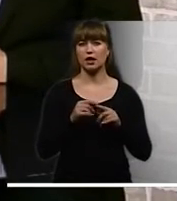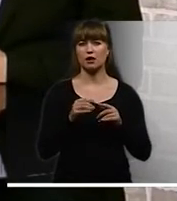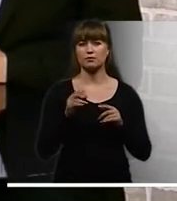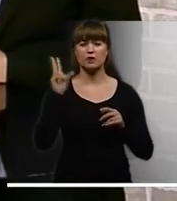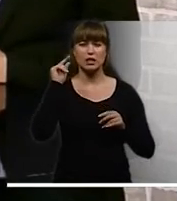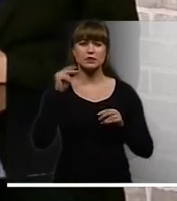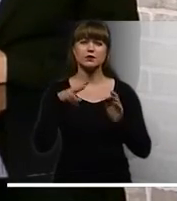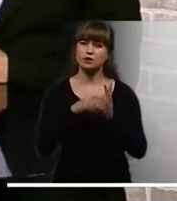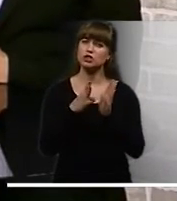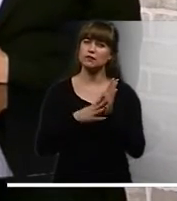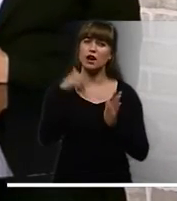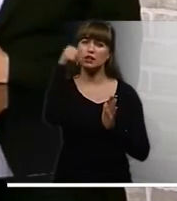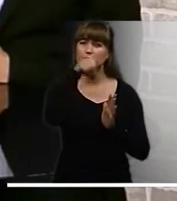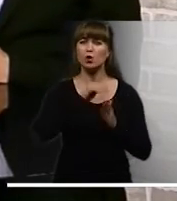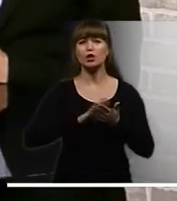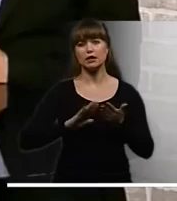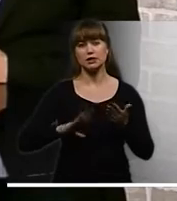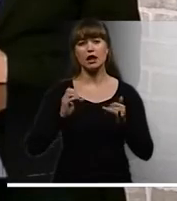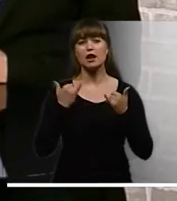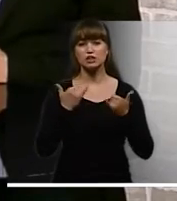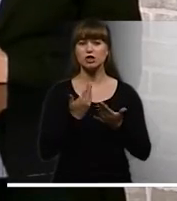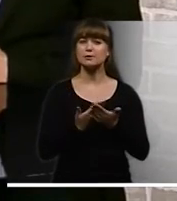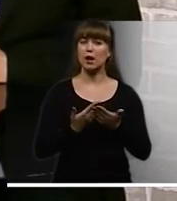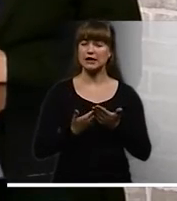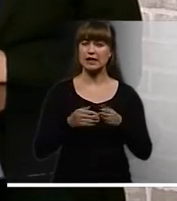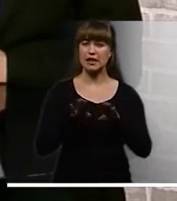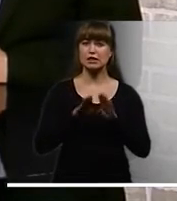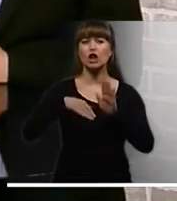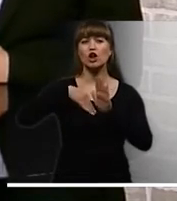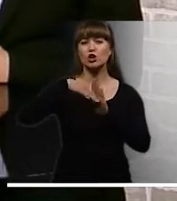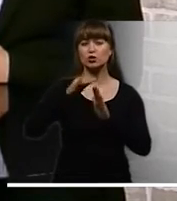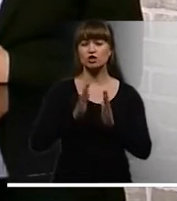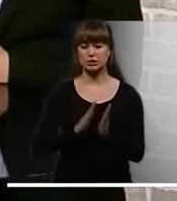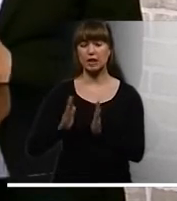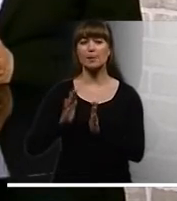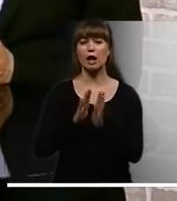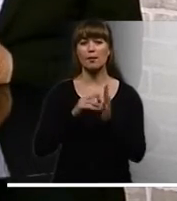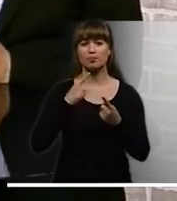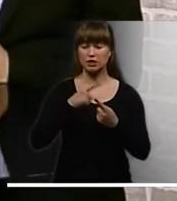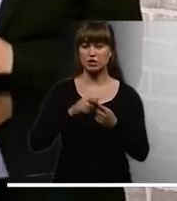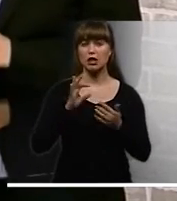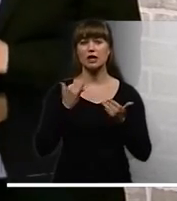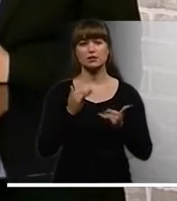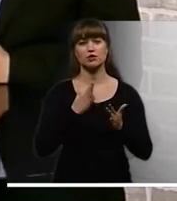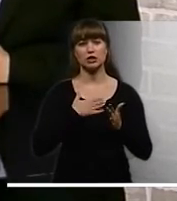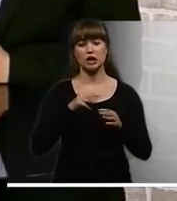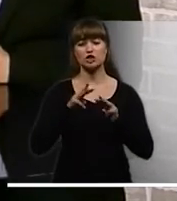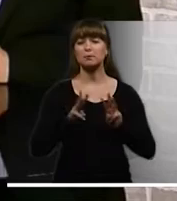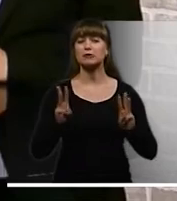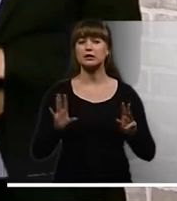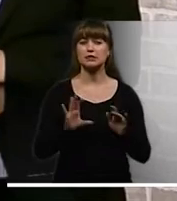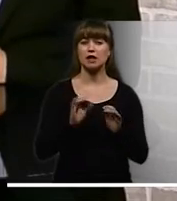цифры 2009 года и так далее. Сейчас показатели лучше. Динамика вот, положительная. Да, вот сегодня, по-моему, даже наш